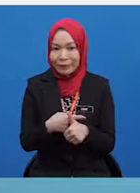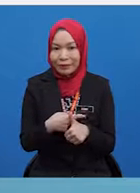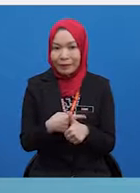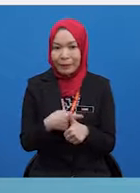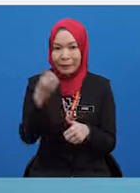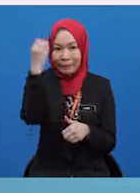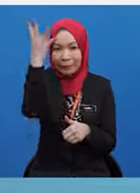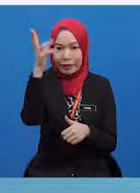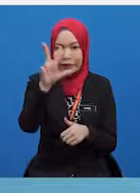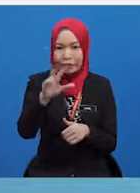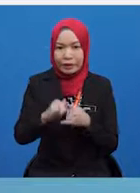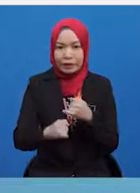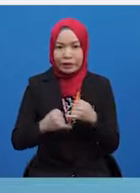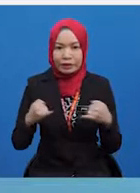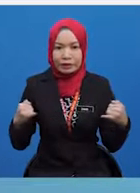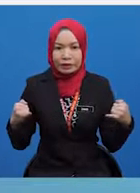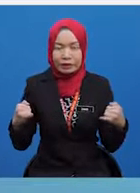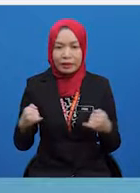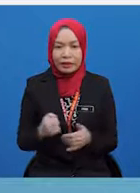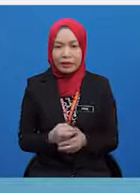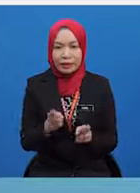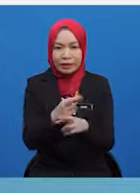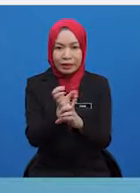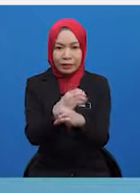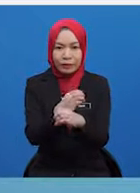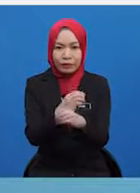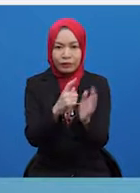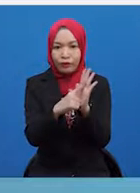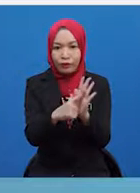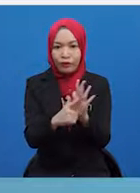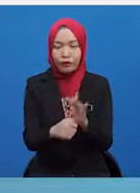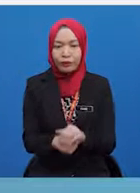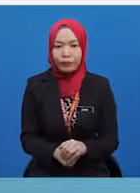Nyatakan tiga jenis reka bentuk logo.